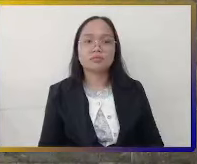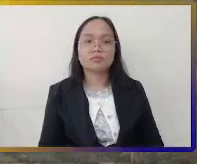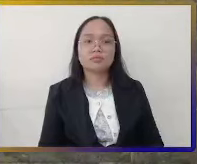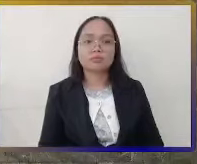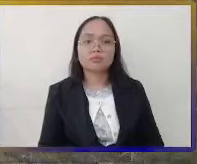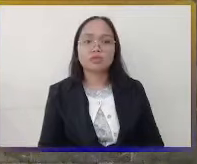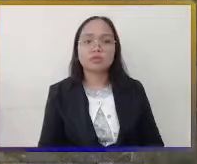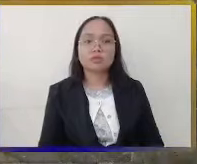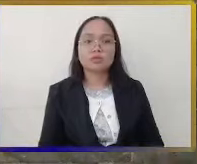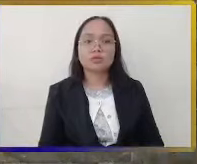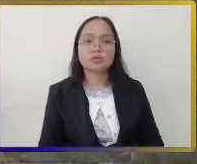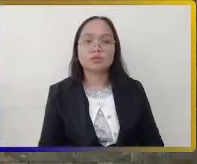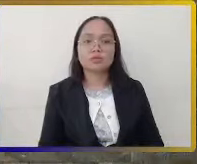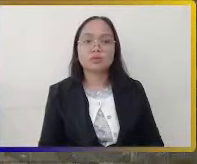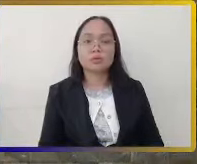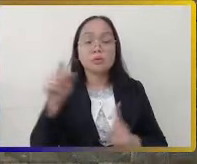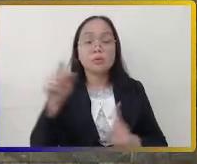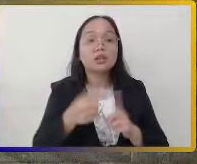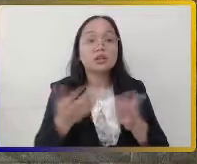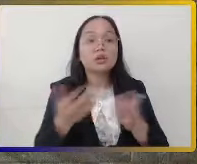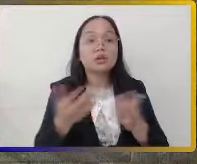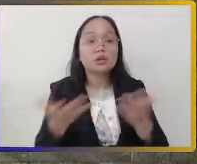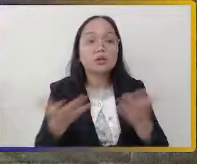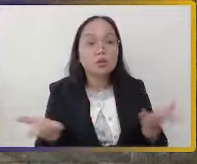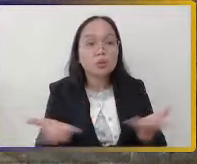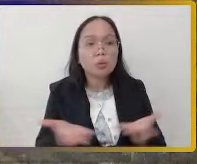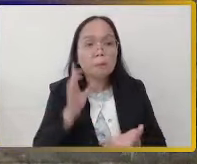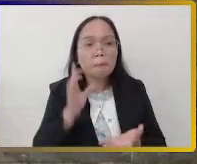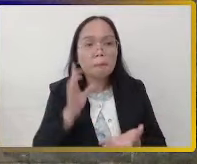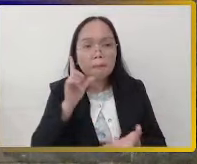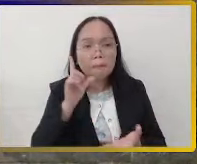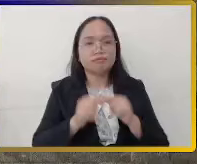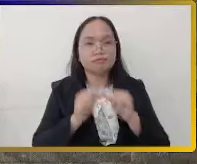Kung naniniwala ka dyan, then keep going.